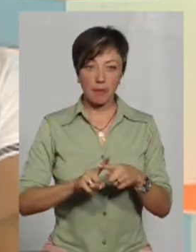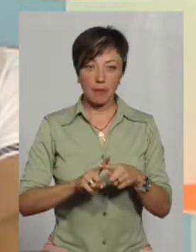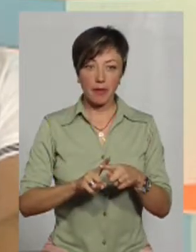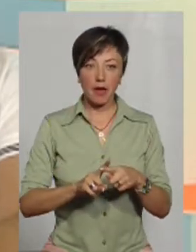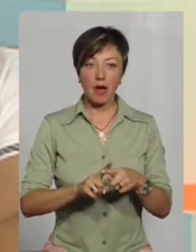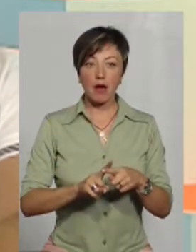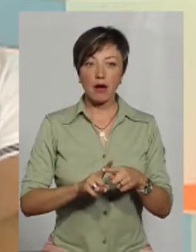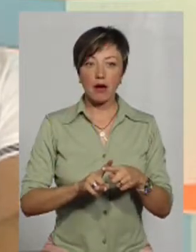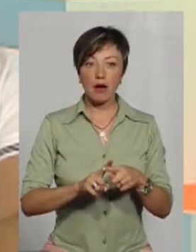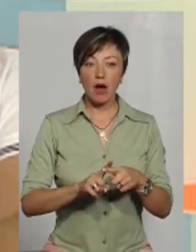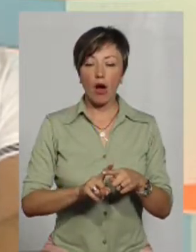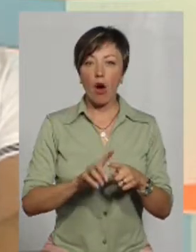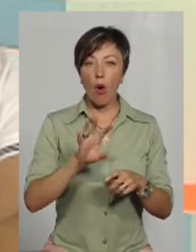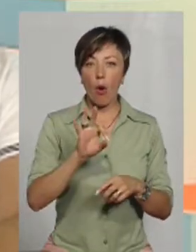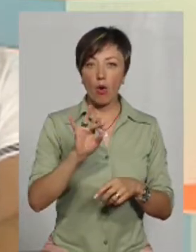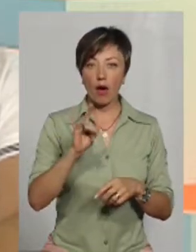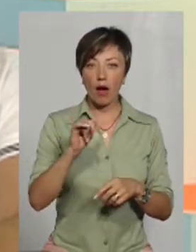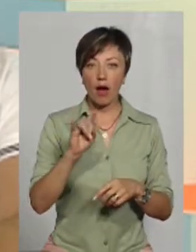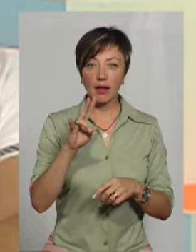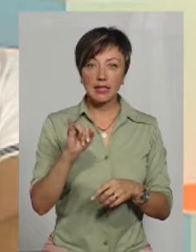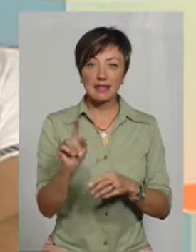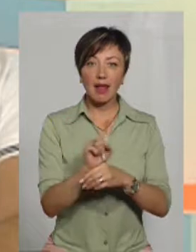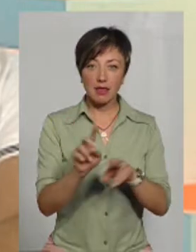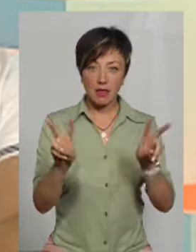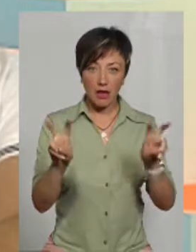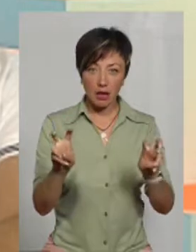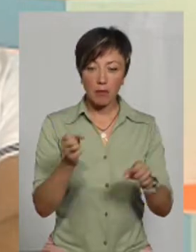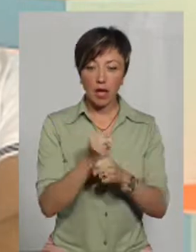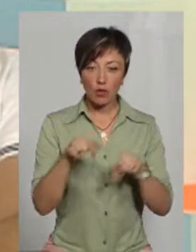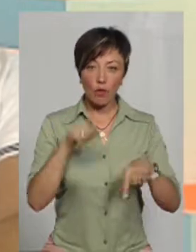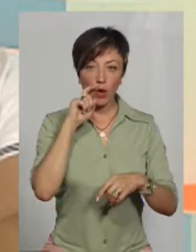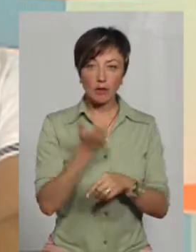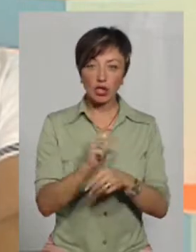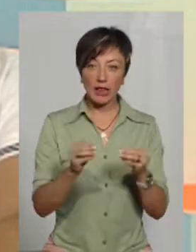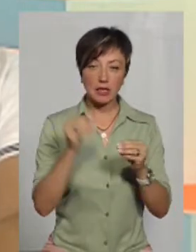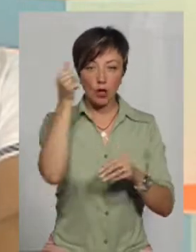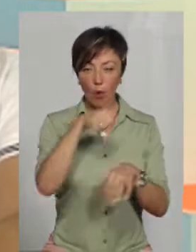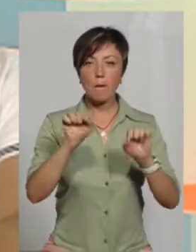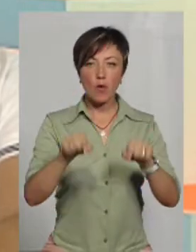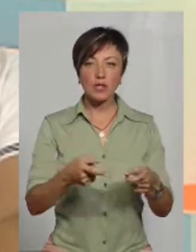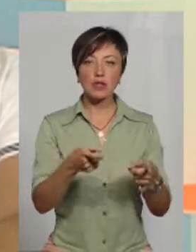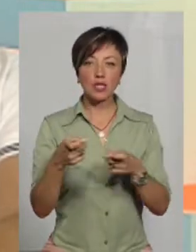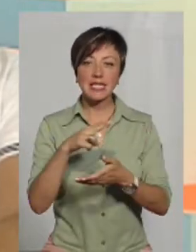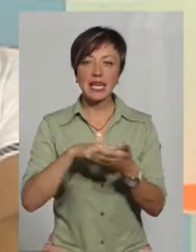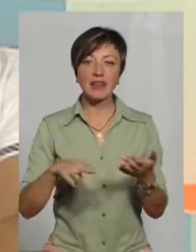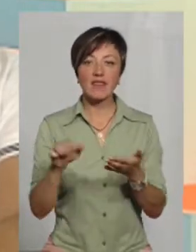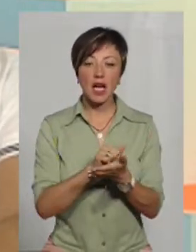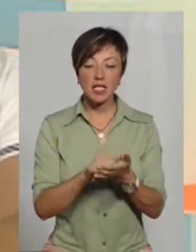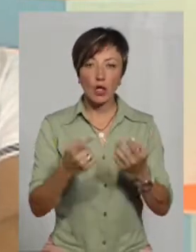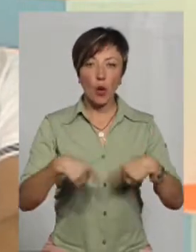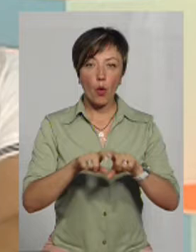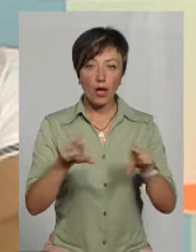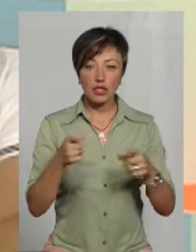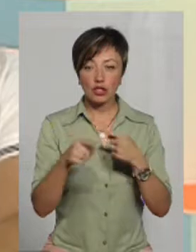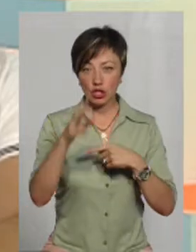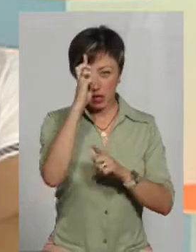Органік Стандарт, єдиний сертифікаційний орган, який в Україні працює більше 10 років. Звичайно, можна залучати сертифікаційні органи з інших